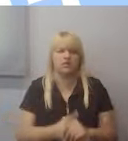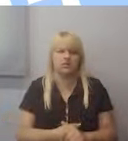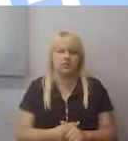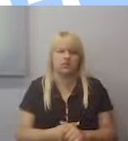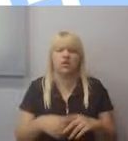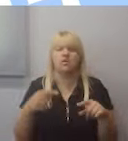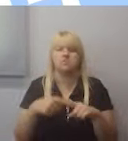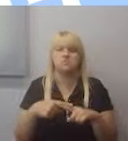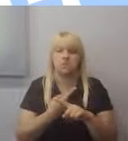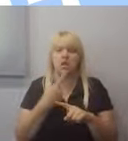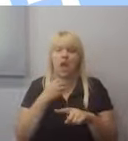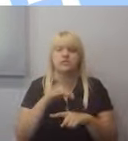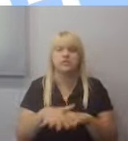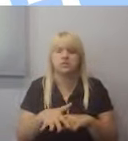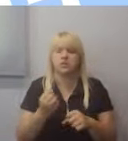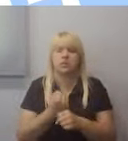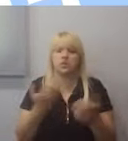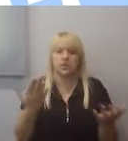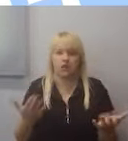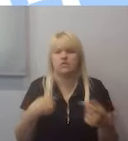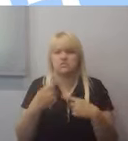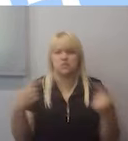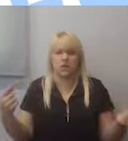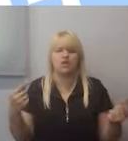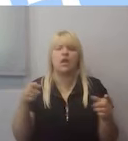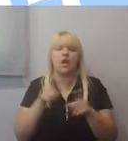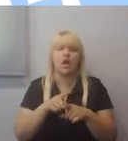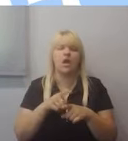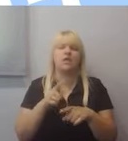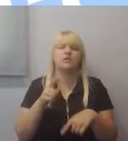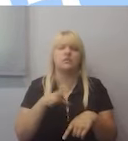viss pārējais mums ir arī arsenālā kāmīšu